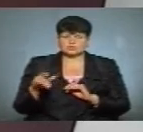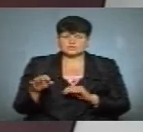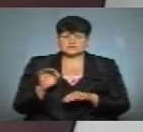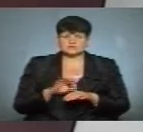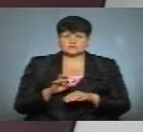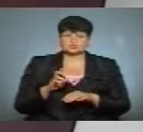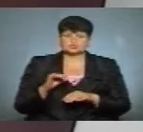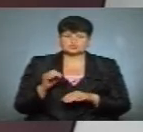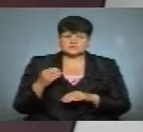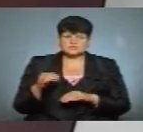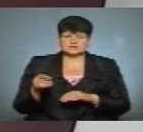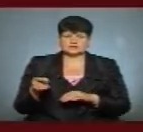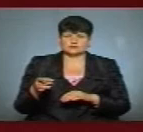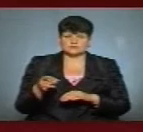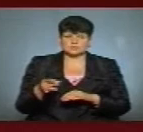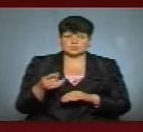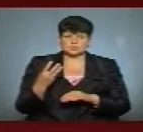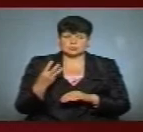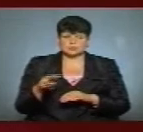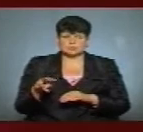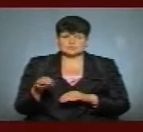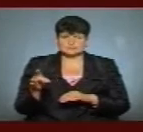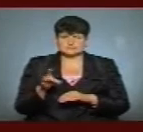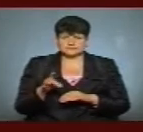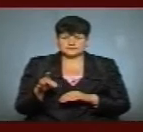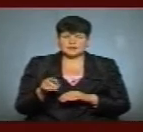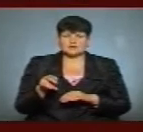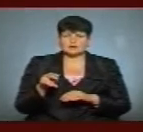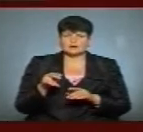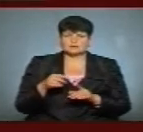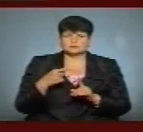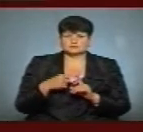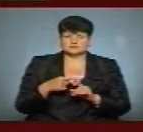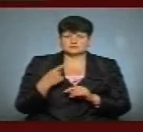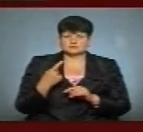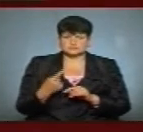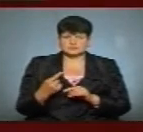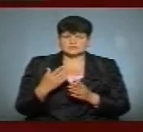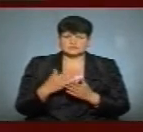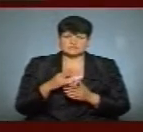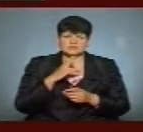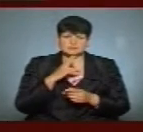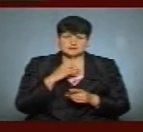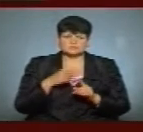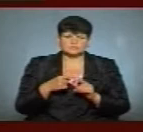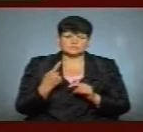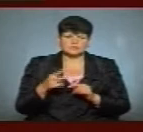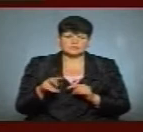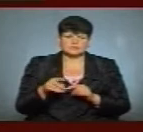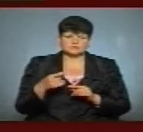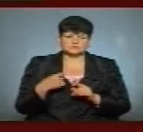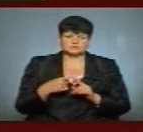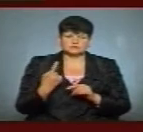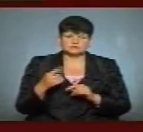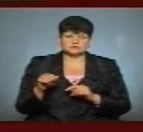у Бучацькому і Тернопільському, троє – у Монастириському і по одному випадку зареєстрували у Кременецькому, Лановецькому,